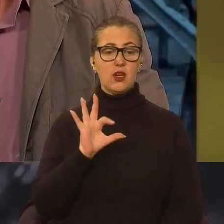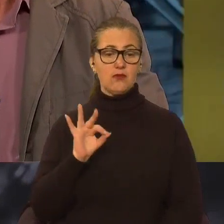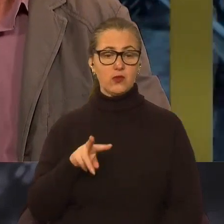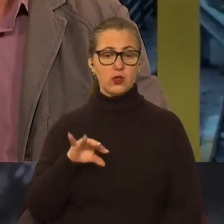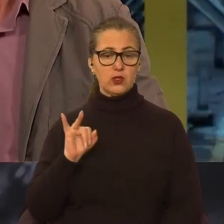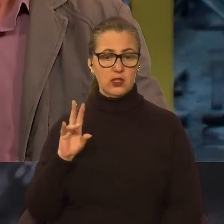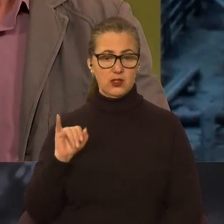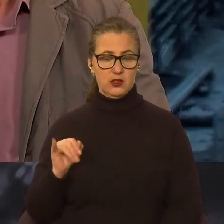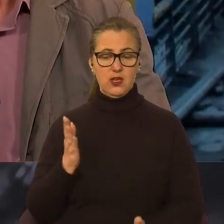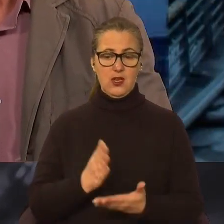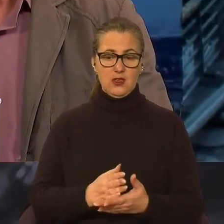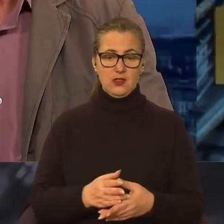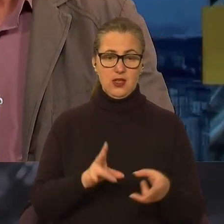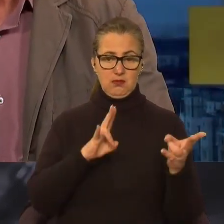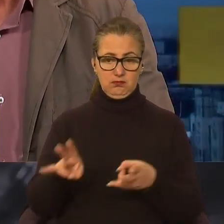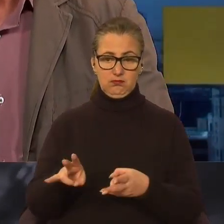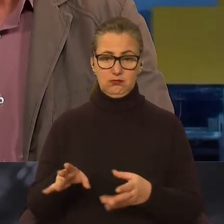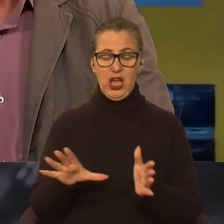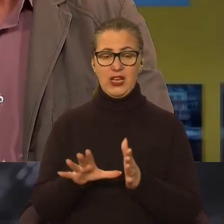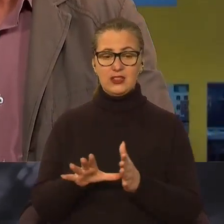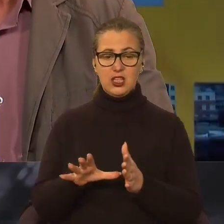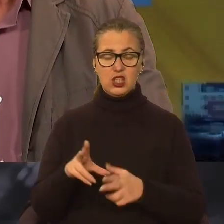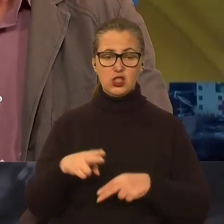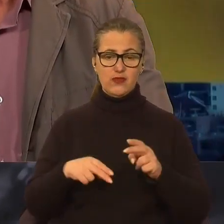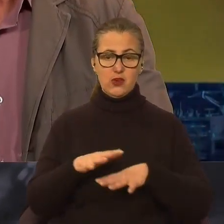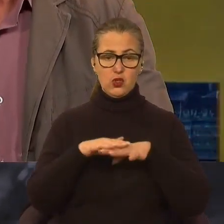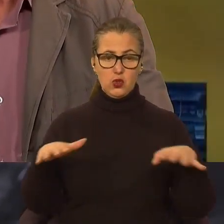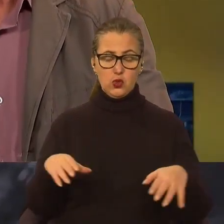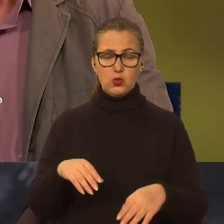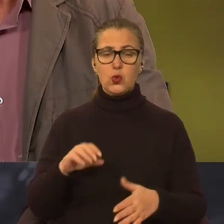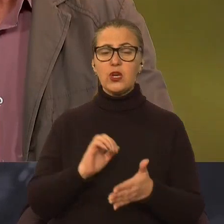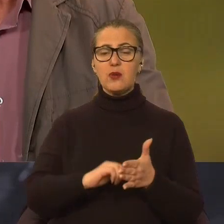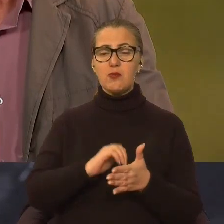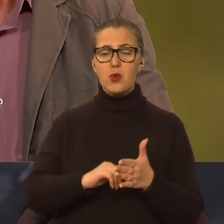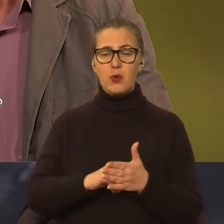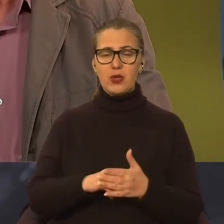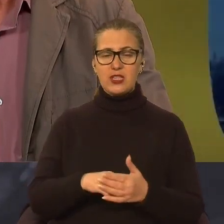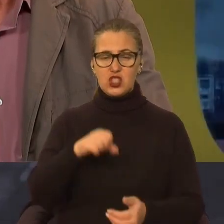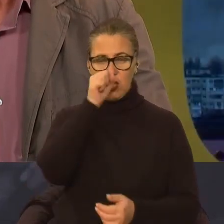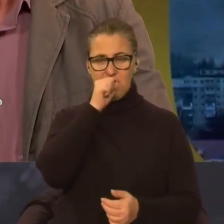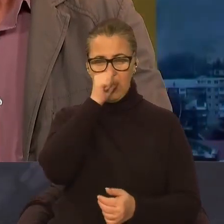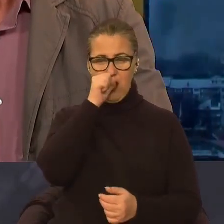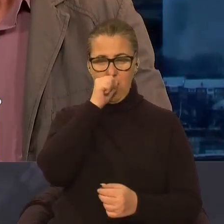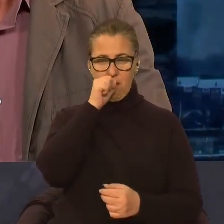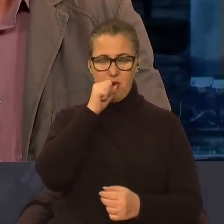завдано збитків енергетичній структурі через обледеніння дротів Яка станція зараз